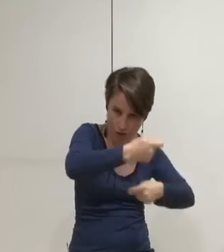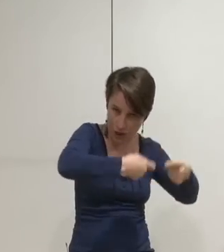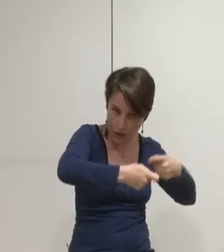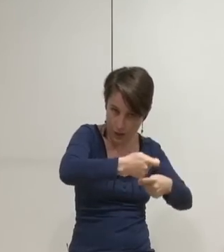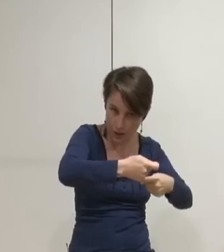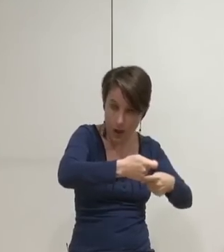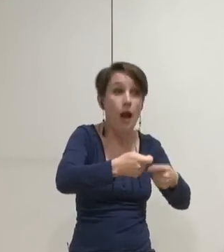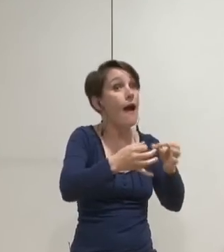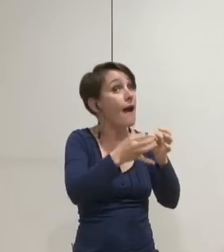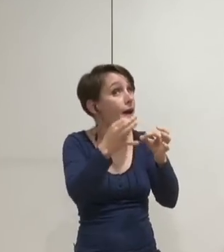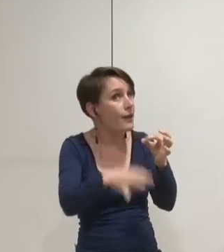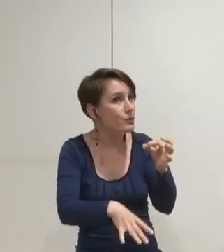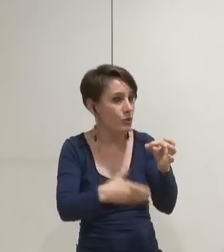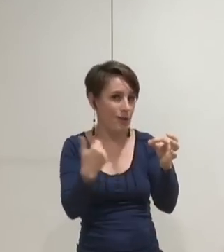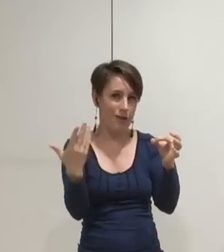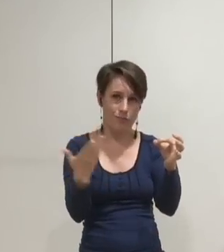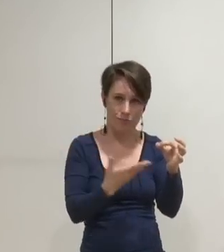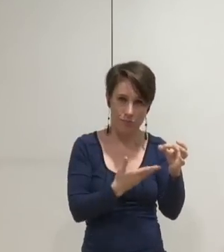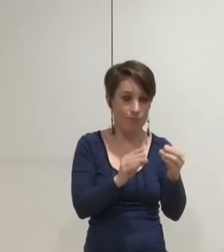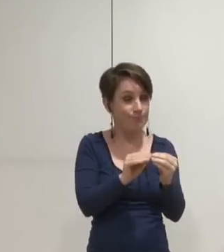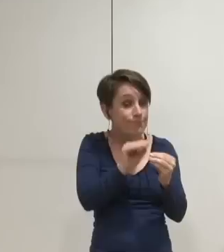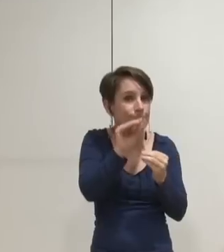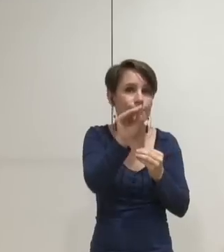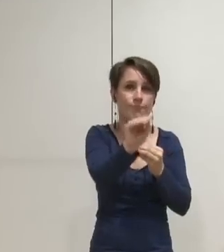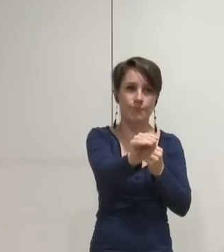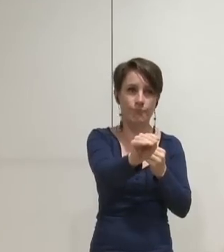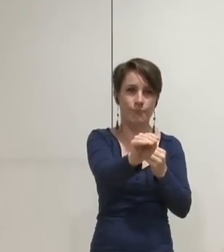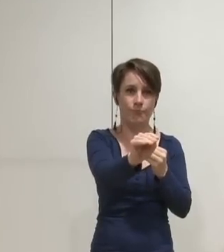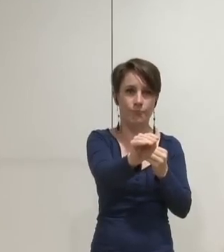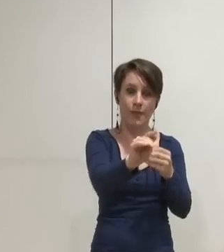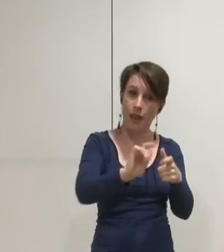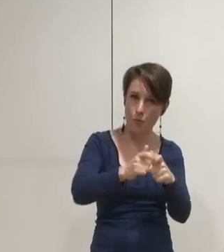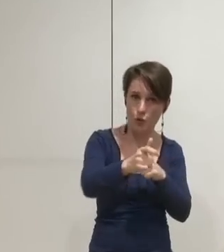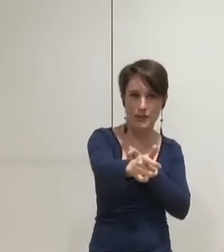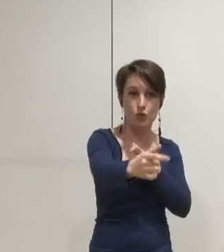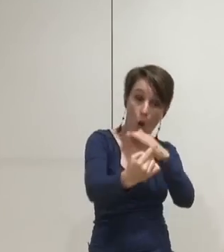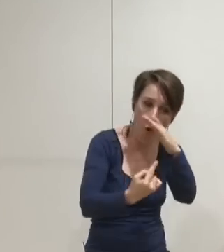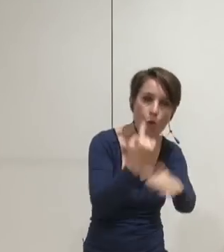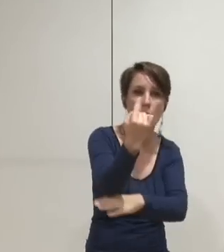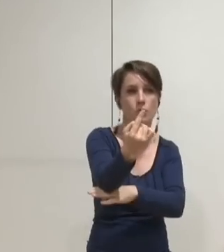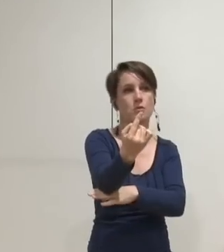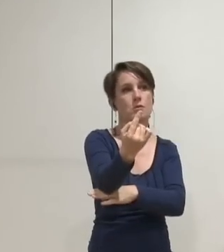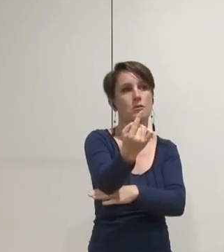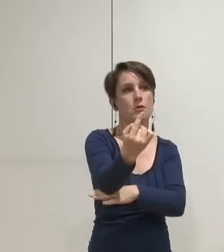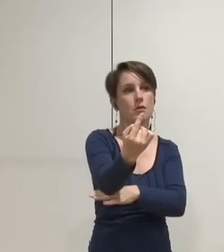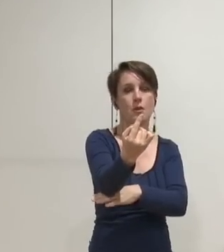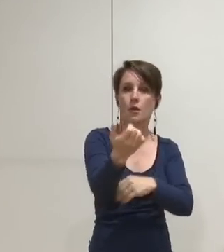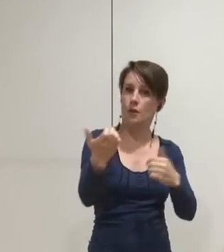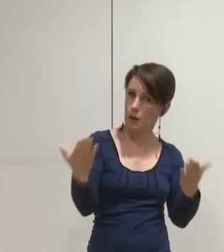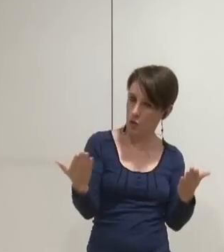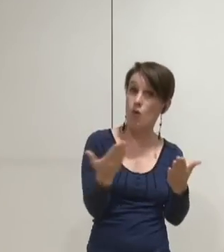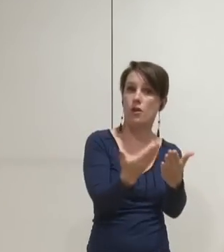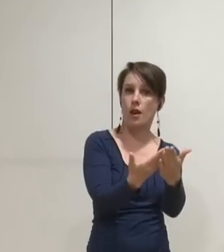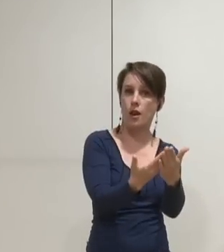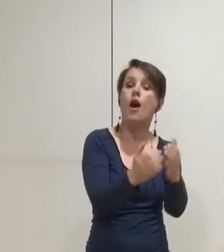aurait pour conséquence de relancer la procédure et donc à ce moment-là permettrait